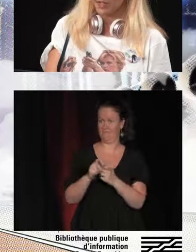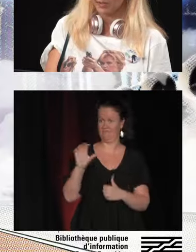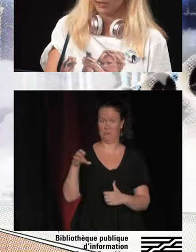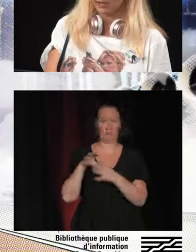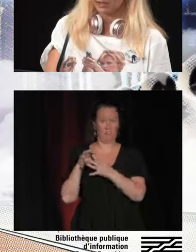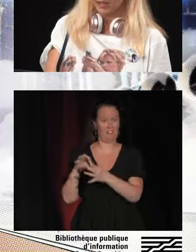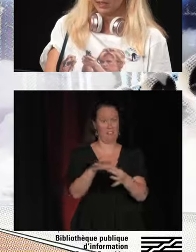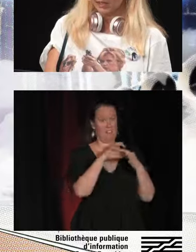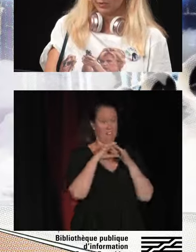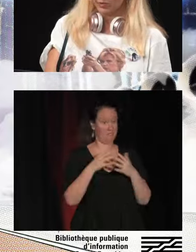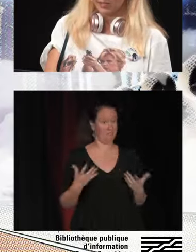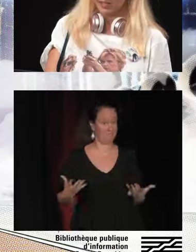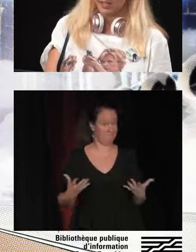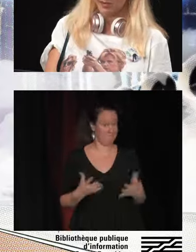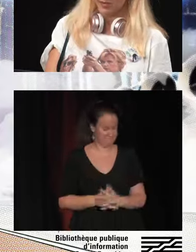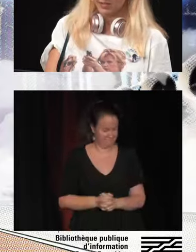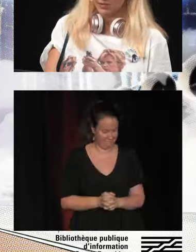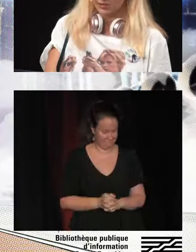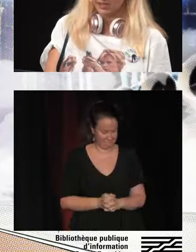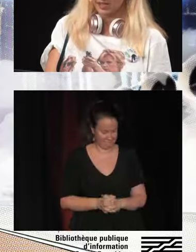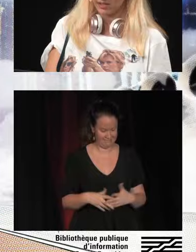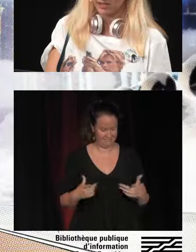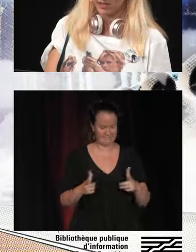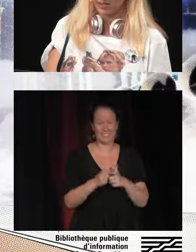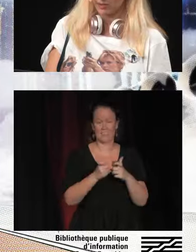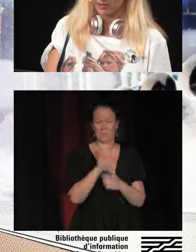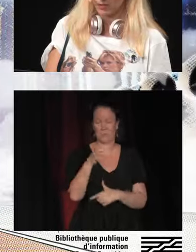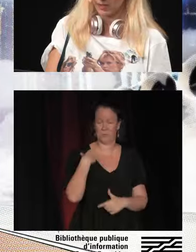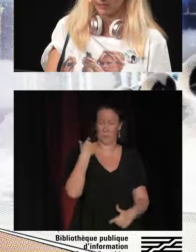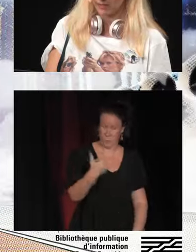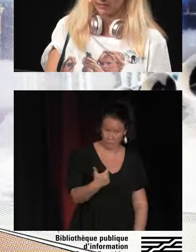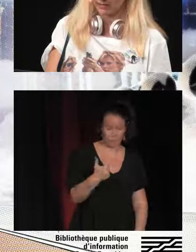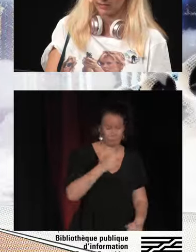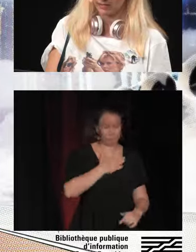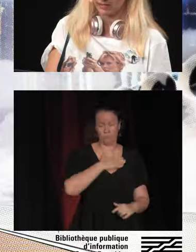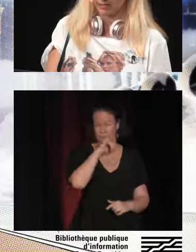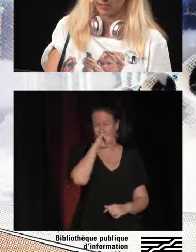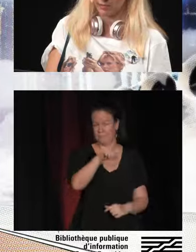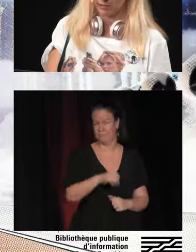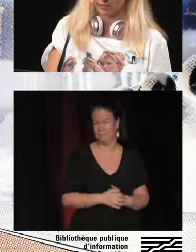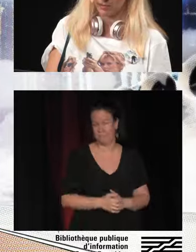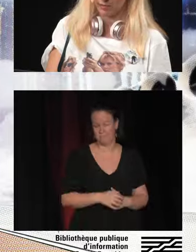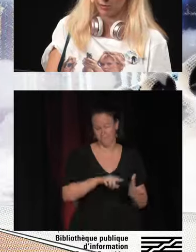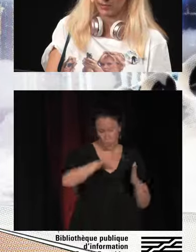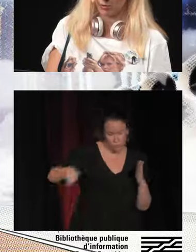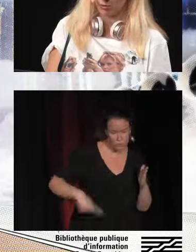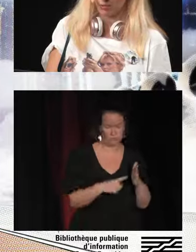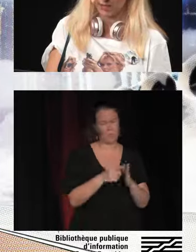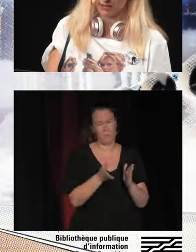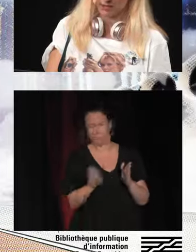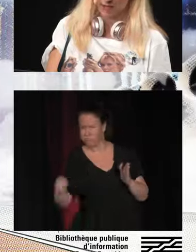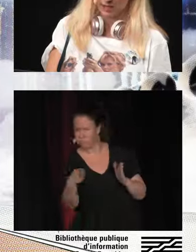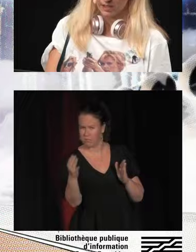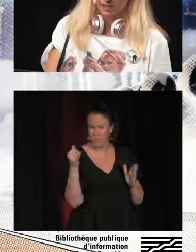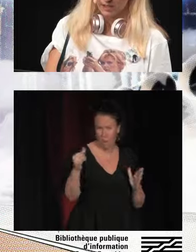Comme quoi c'est cohérent. Donc nous voici à Bowser Castle 2, qui en réalité est une de mes courses préférées. C'est une des plus longues et des plus compliquées du jeu,